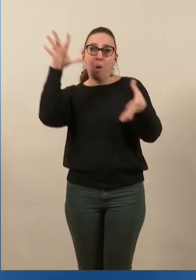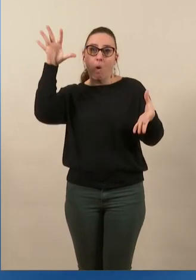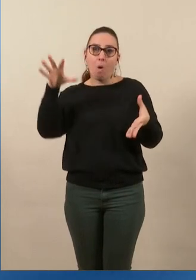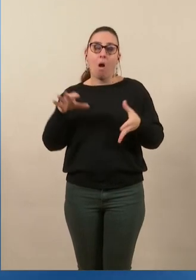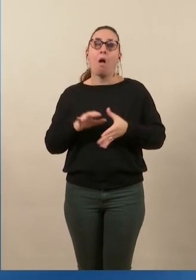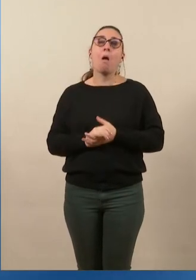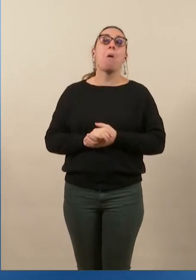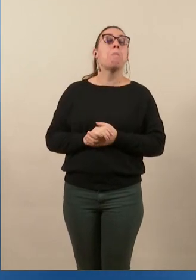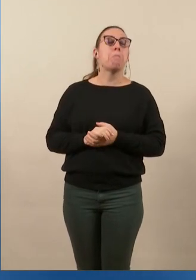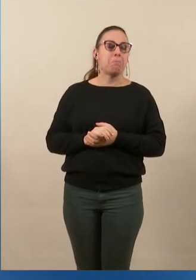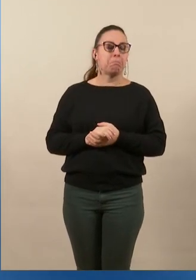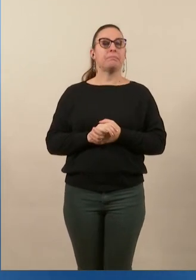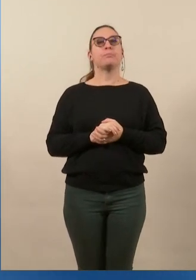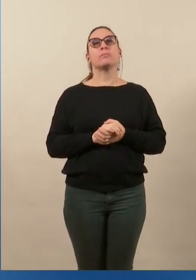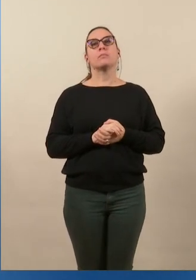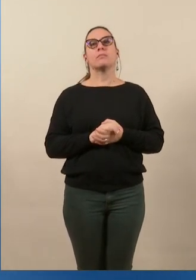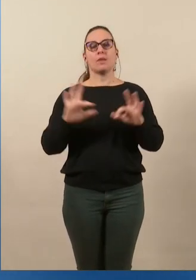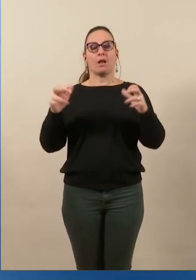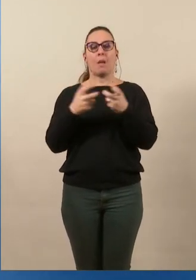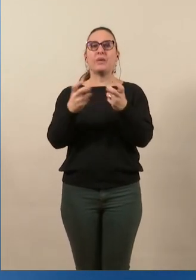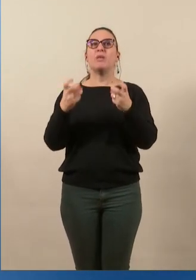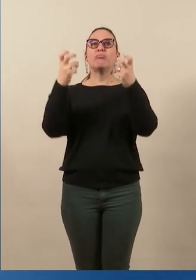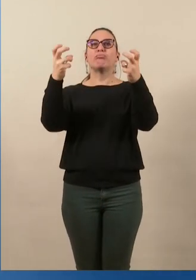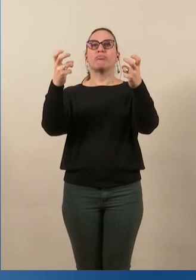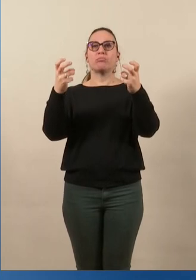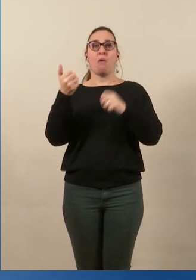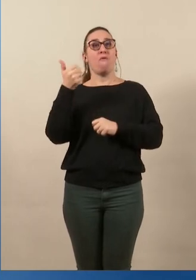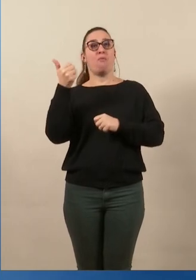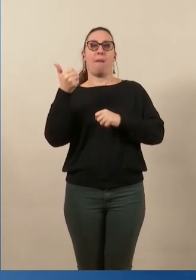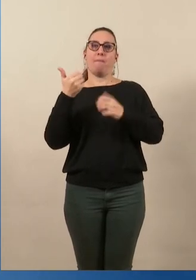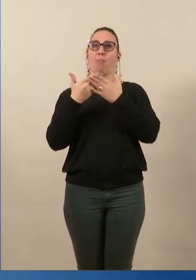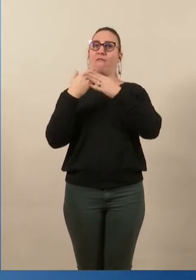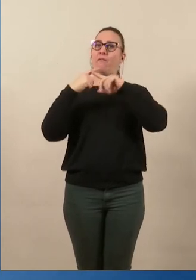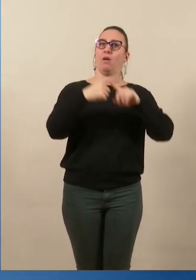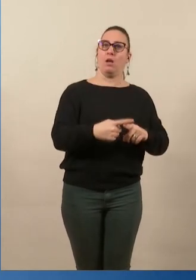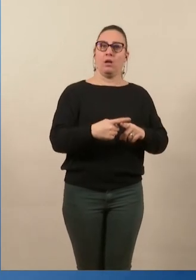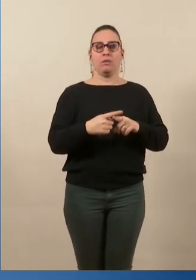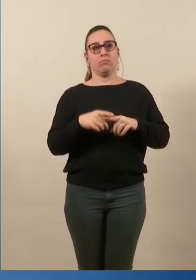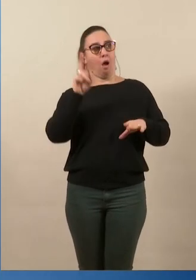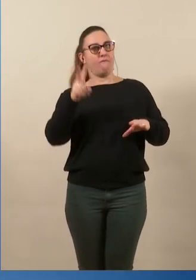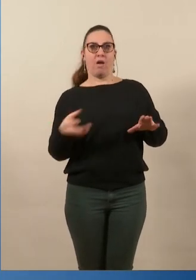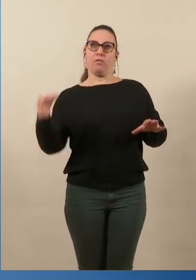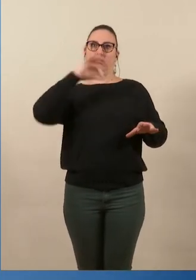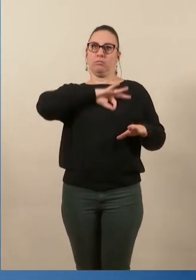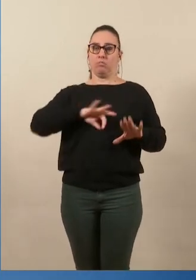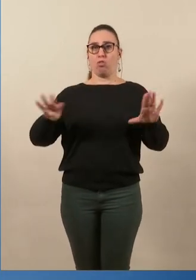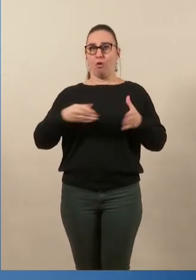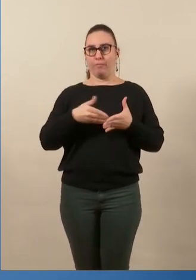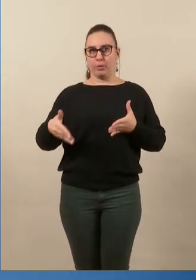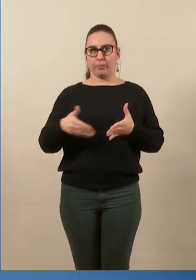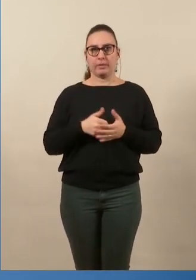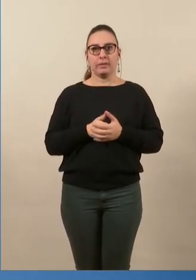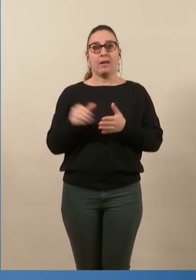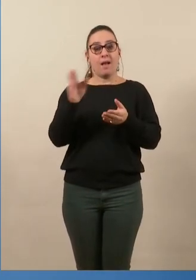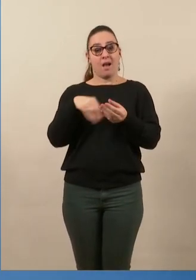élément alors sur l'inflation d'abord que vous estimez en terme d'écho retombé pour la ville de grenom à 9 millions vous